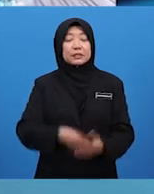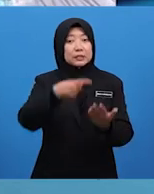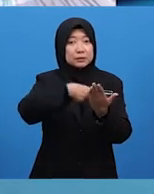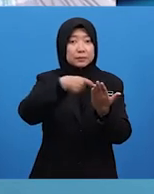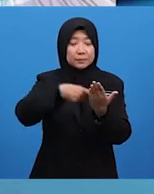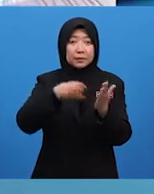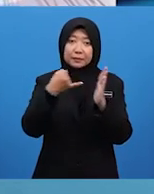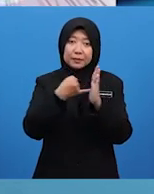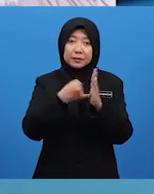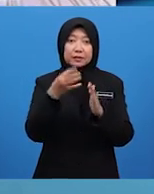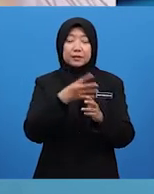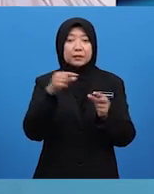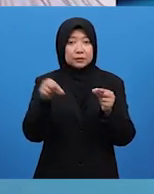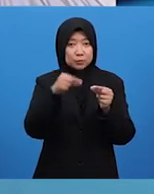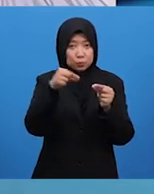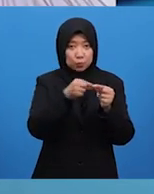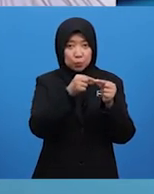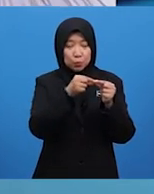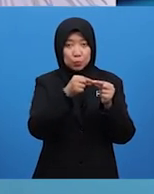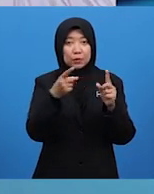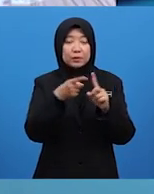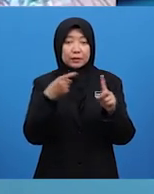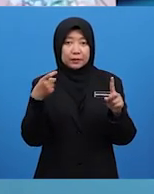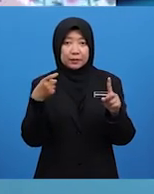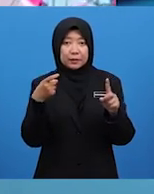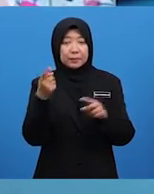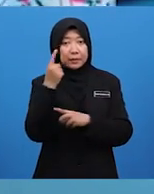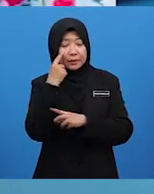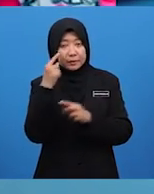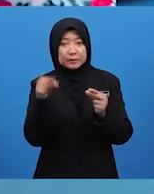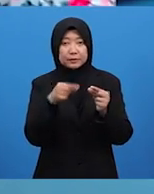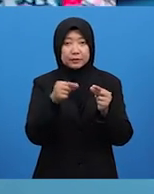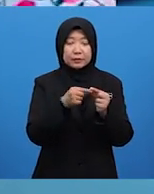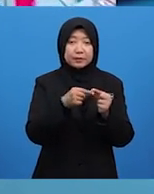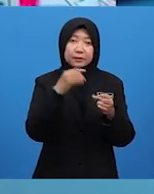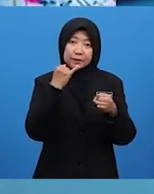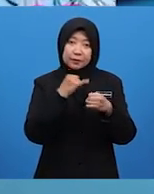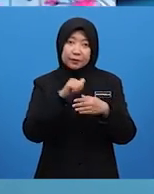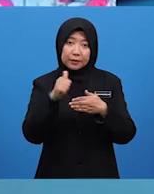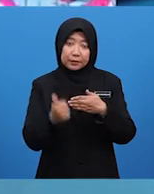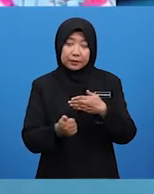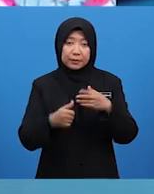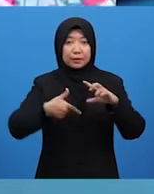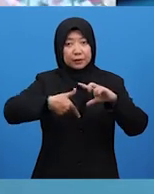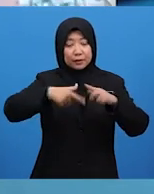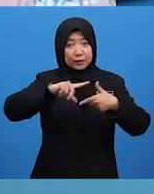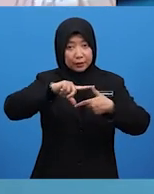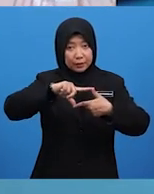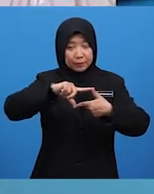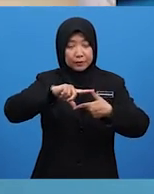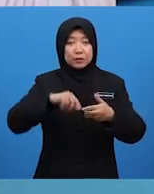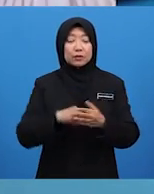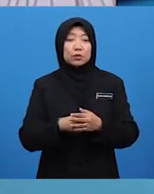Semat peniti dan jahit jelujo dari mata jahitan akhir kekek hingga hujung